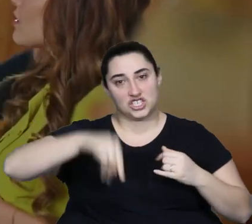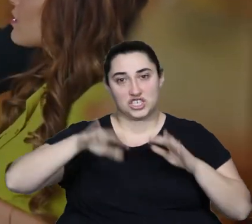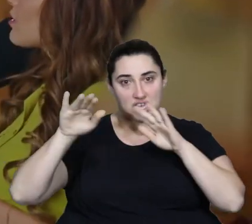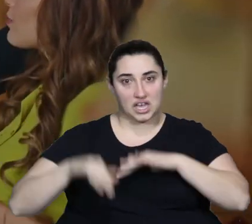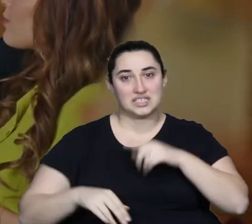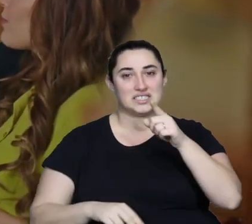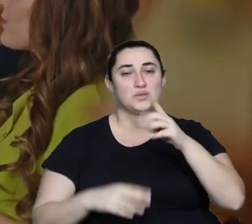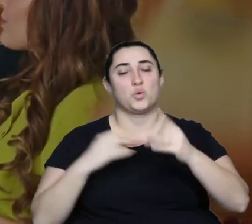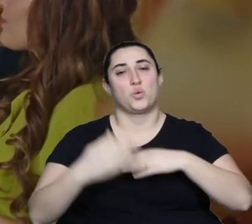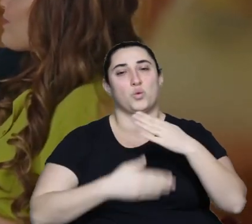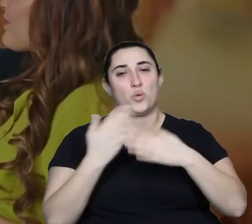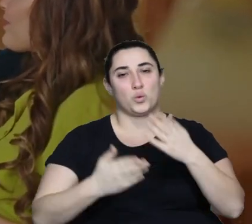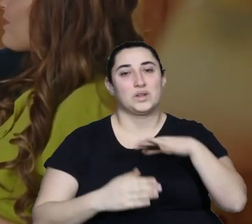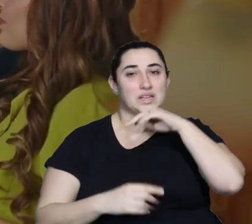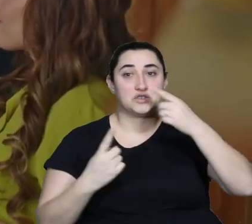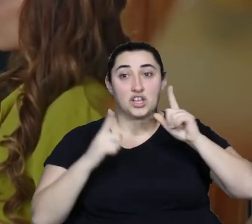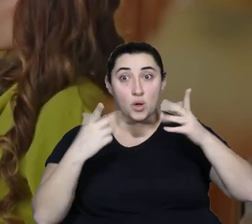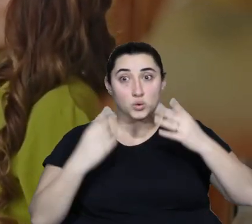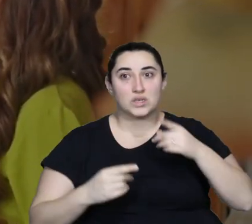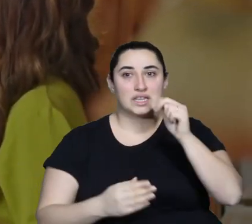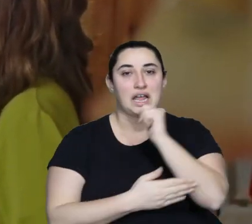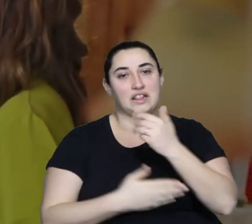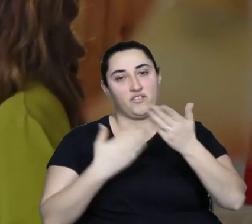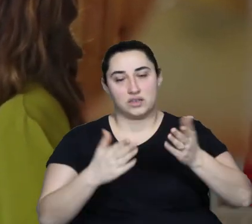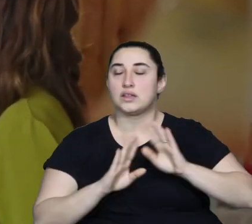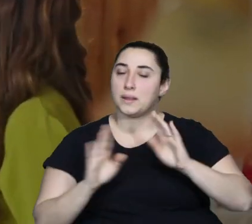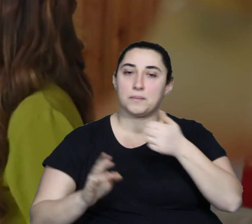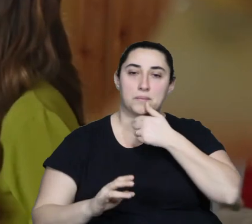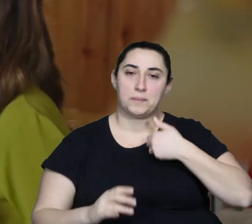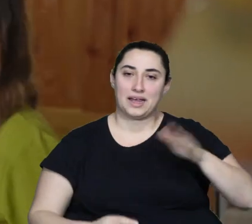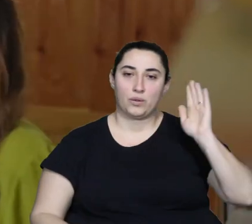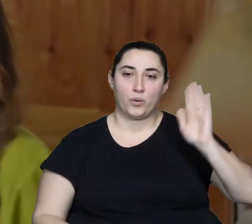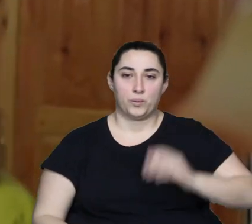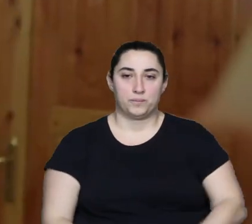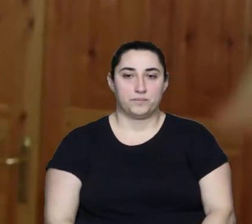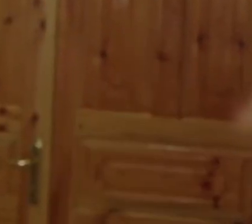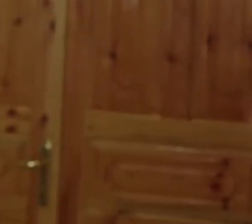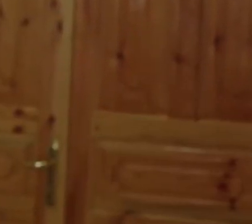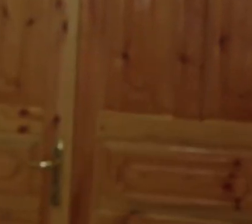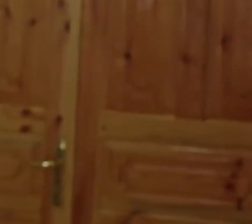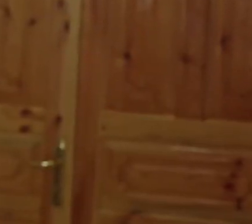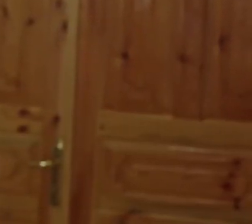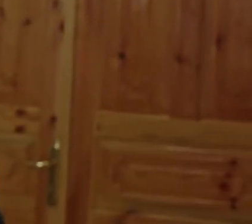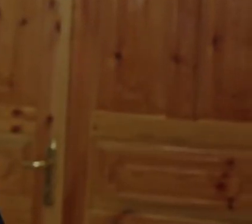gelsinler. Sen de yeterince yoruldun. Deden bir şeye ihtiyacı olur, sana yardım etsinler. Tamam babacığım, çıkıyorum yukarı. Hadi.